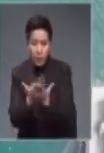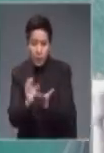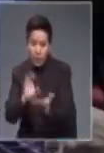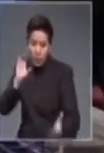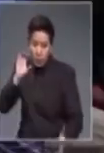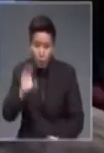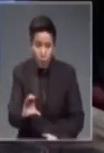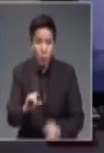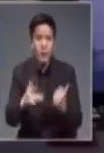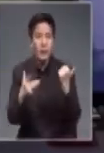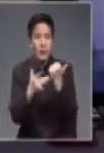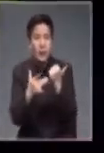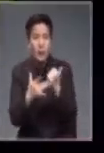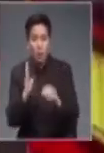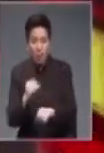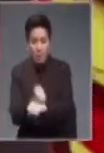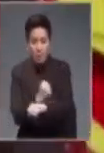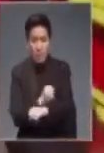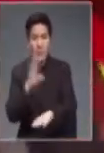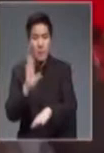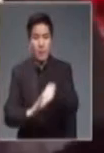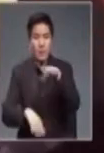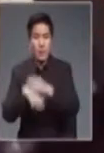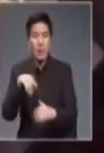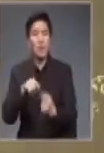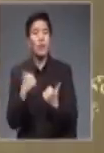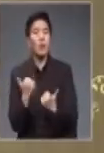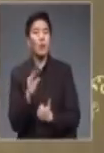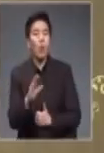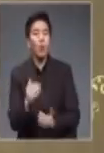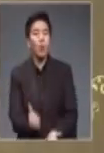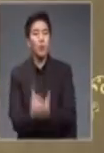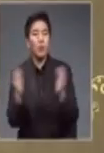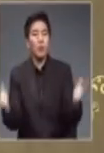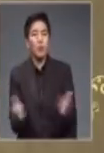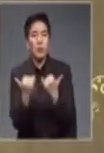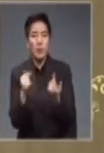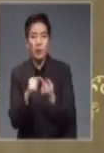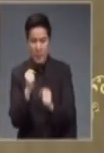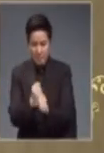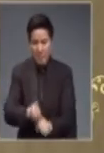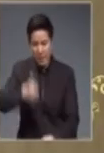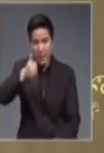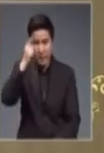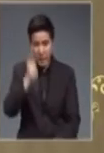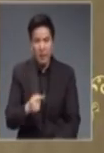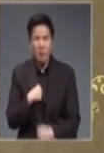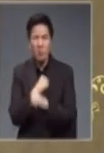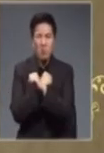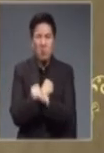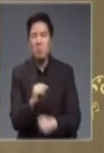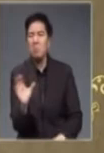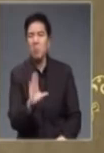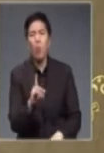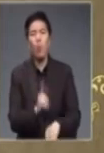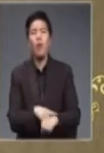ง่ายมากพอถึงเวลาทำมันก็จะติดปัญหาลงมือปฏิบัติไม่ได้นะครับถ้าเราจะทำให้มันสำเร็จเราต้องเริ่มตั้งแต่การขีดเขียน